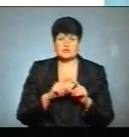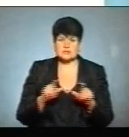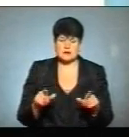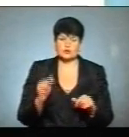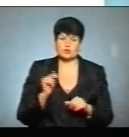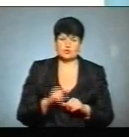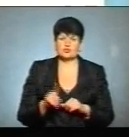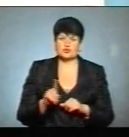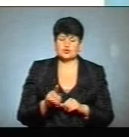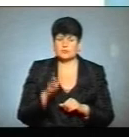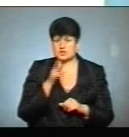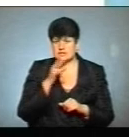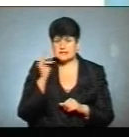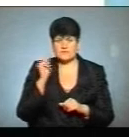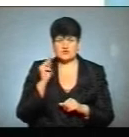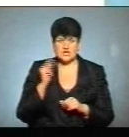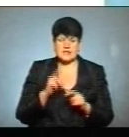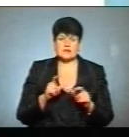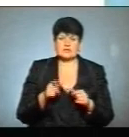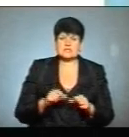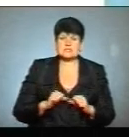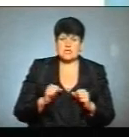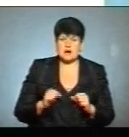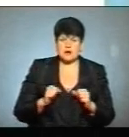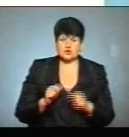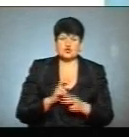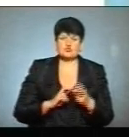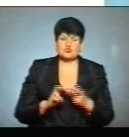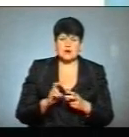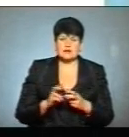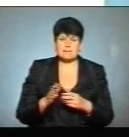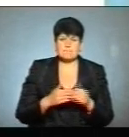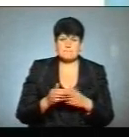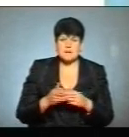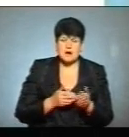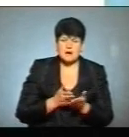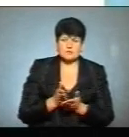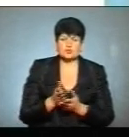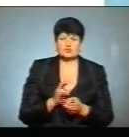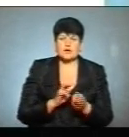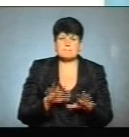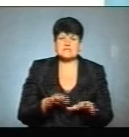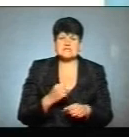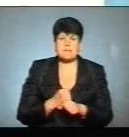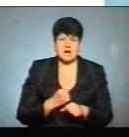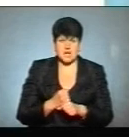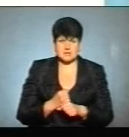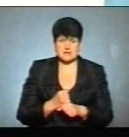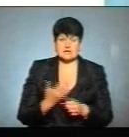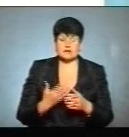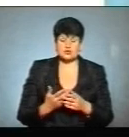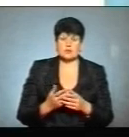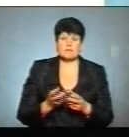що під час навчання вони вже стараються шукати собі, вони проходять практику і шукають собі місце праці. Але якщо